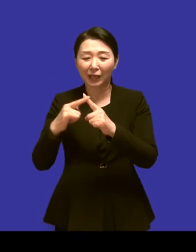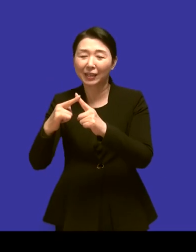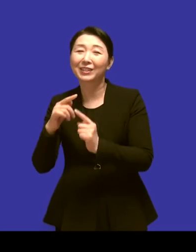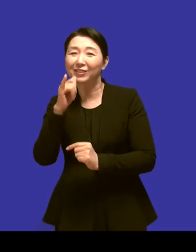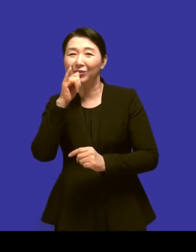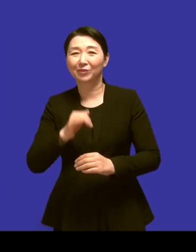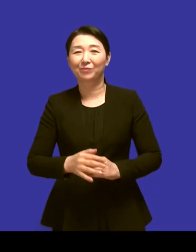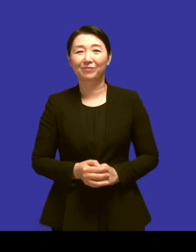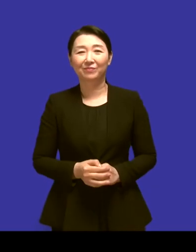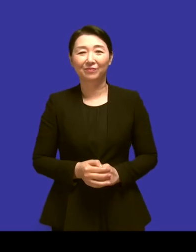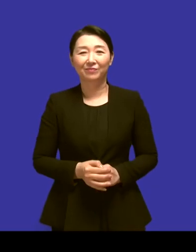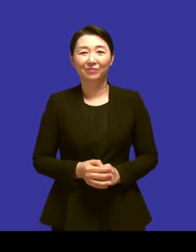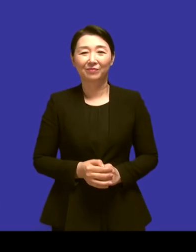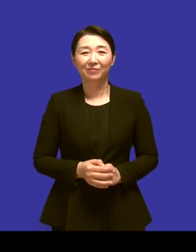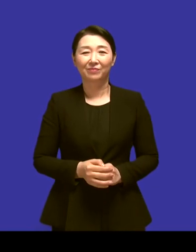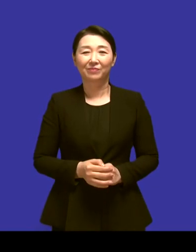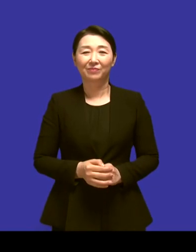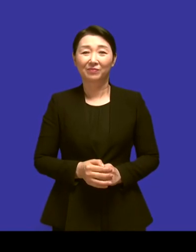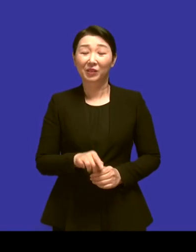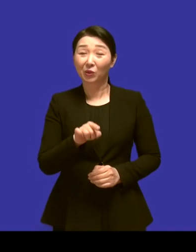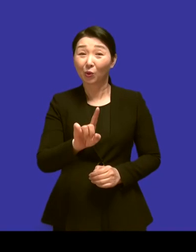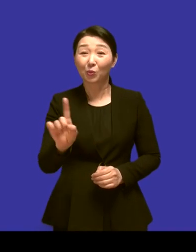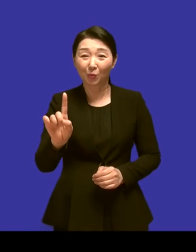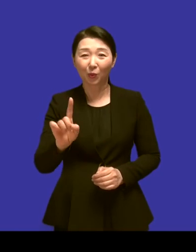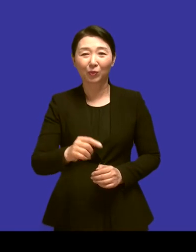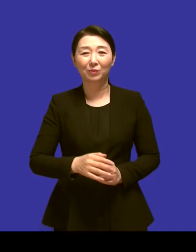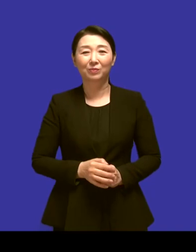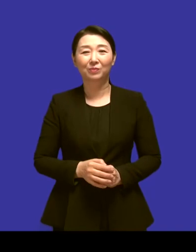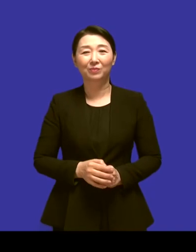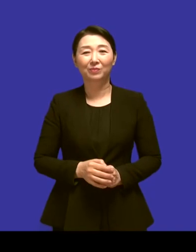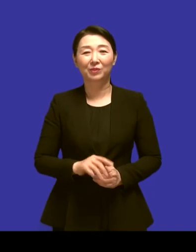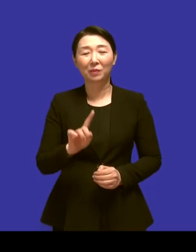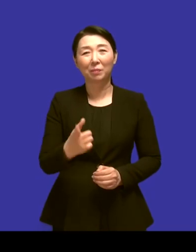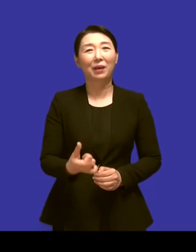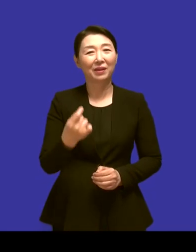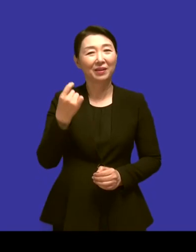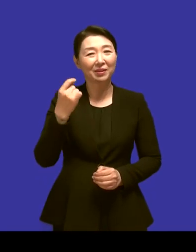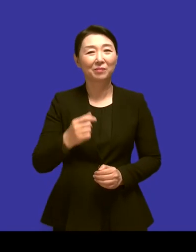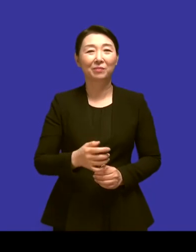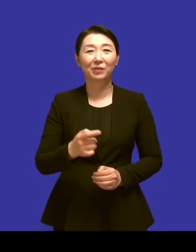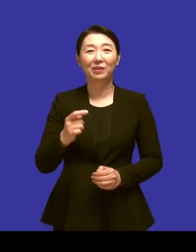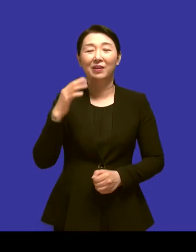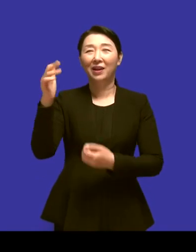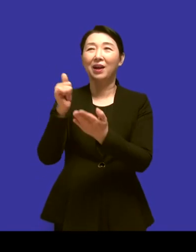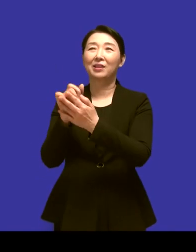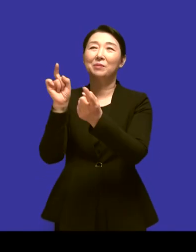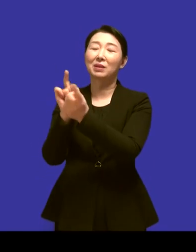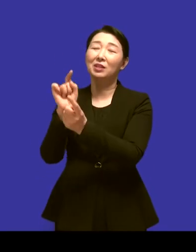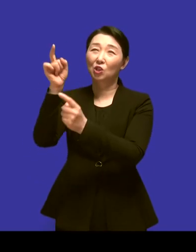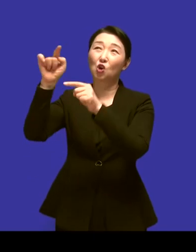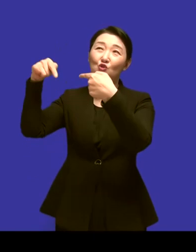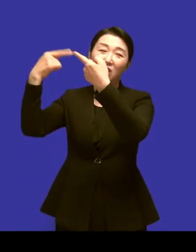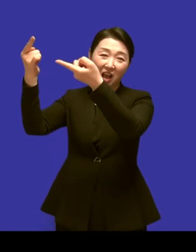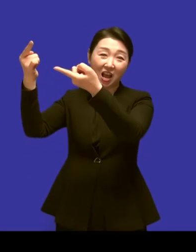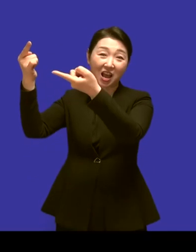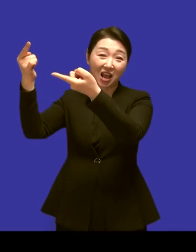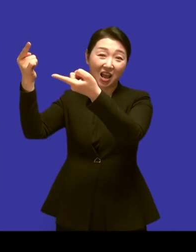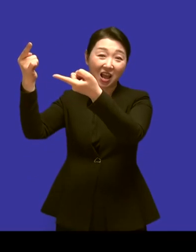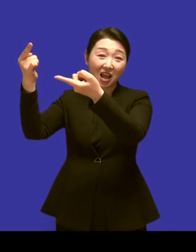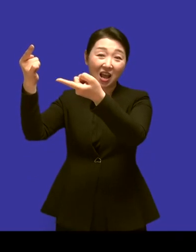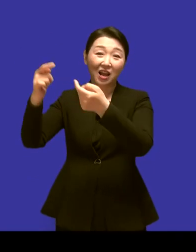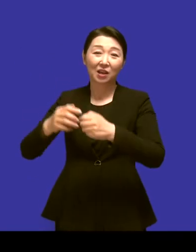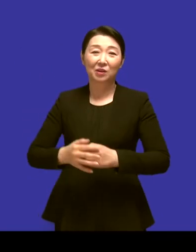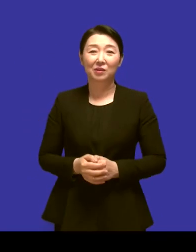뭐 너는 뭐 그 막 빨리 하나님 만나서 막. 천국 가라. 그러니까 약간